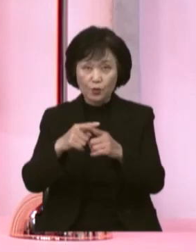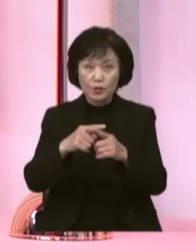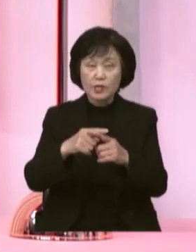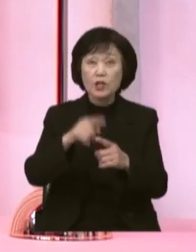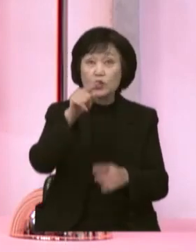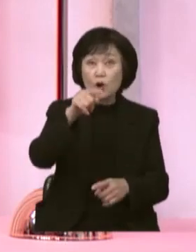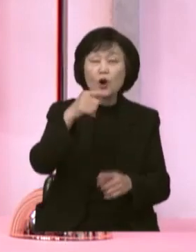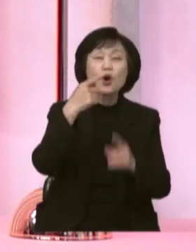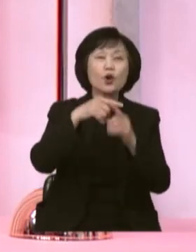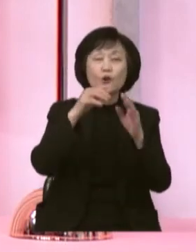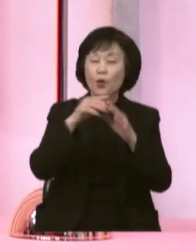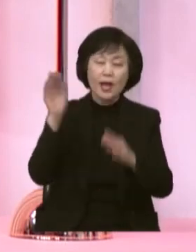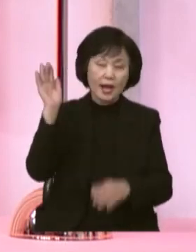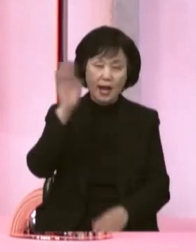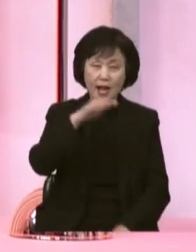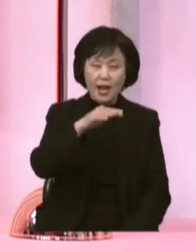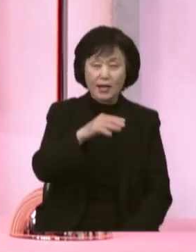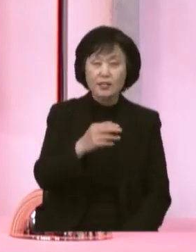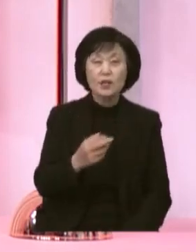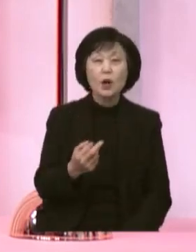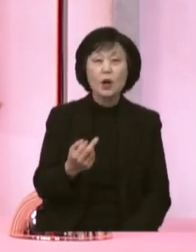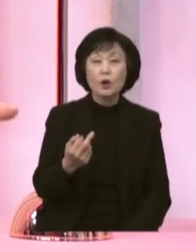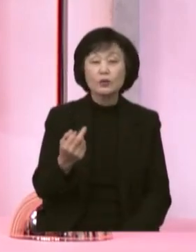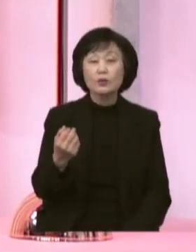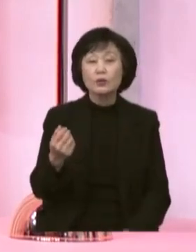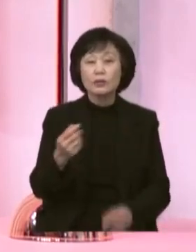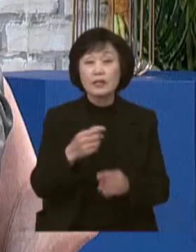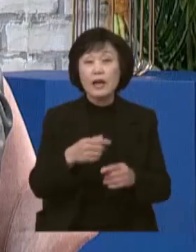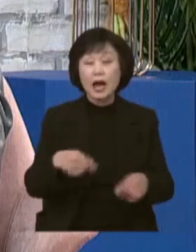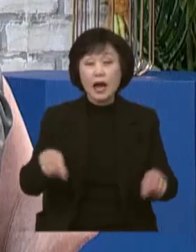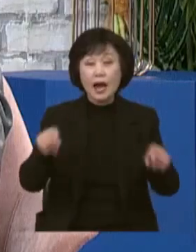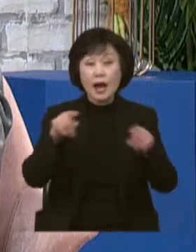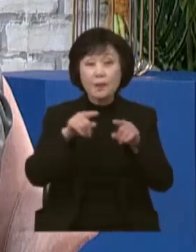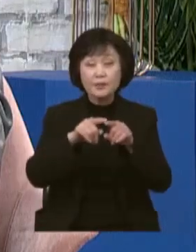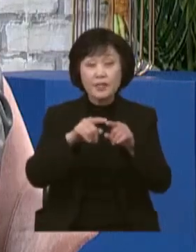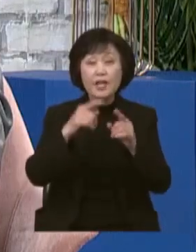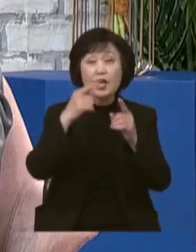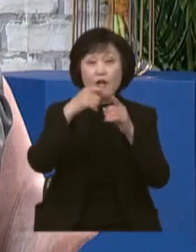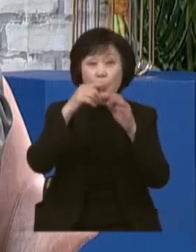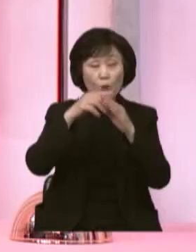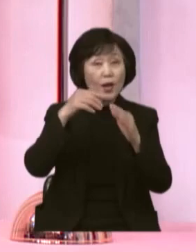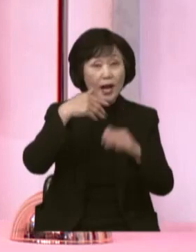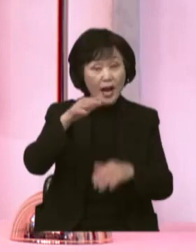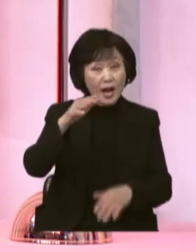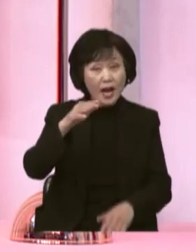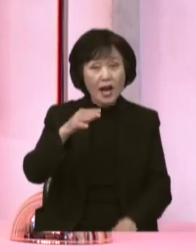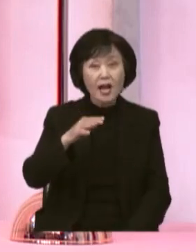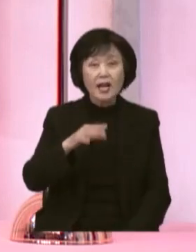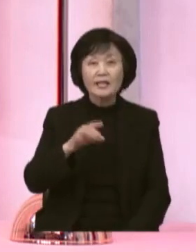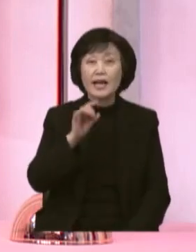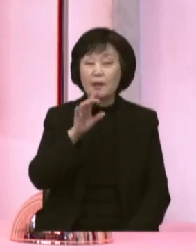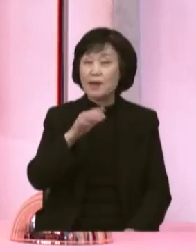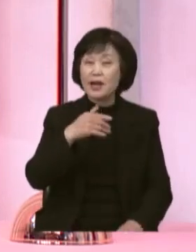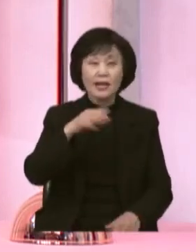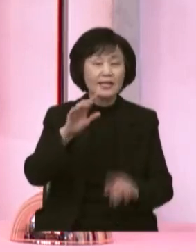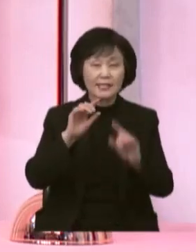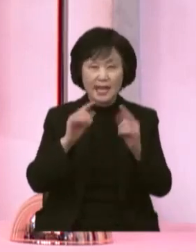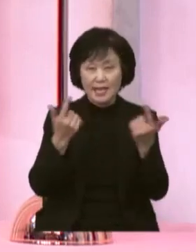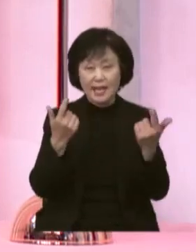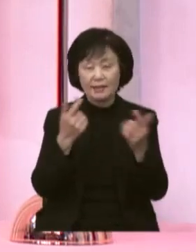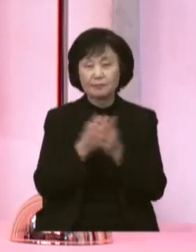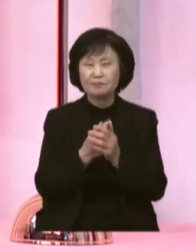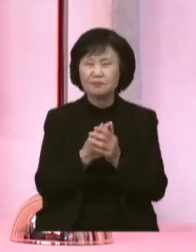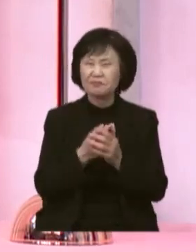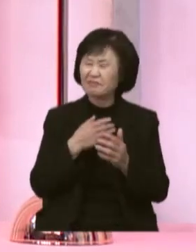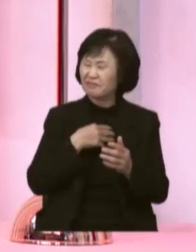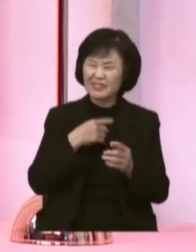나가겠다, 돈 잘 벌겠다, 얼굴 이쁘겠다, 섹시, 어이야. 그건 아니지만 어쩌든지 내가 교회는